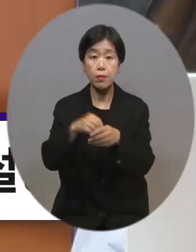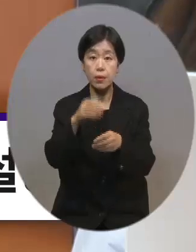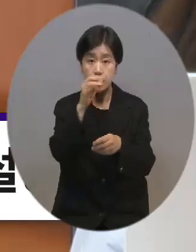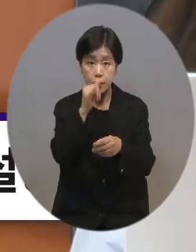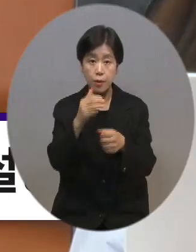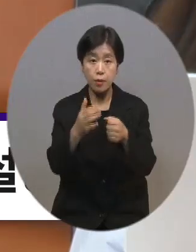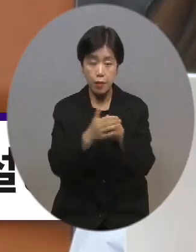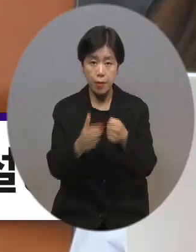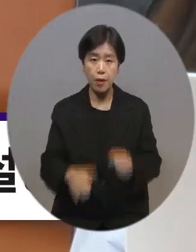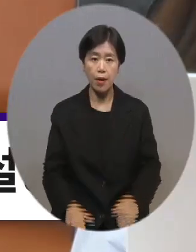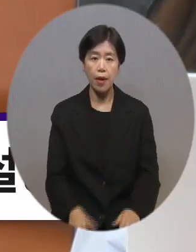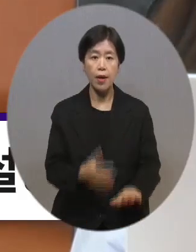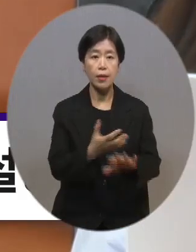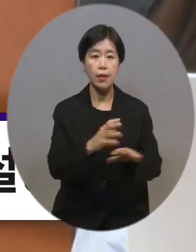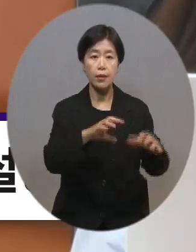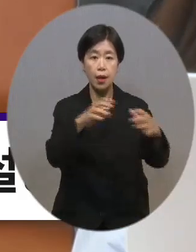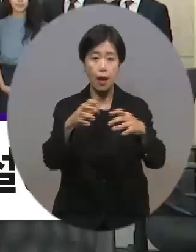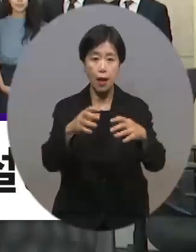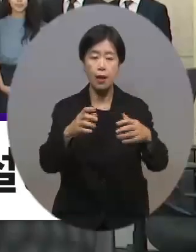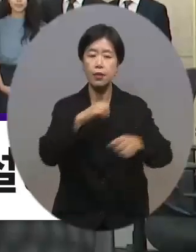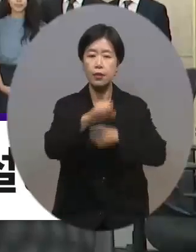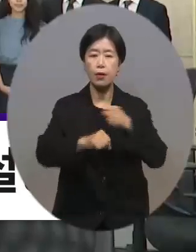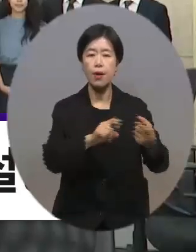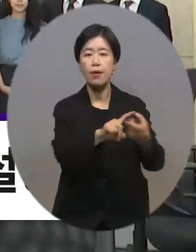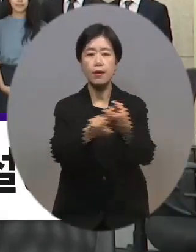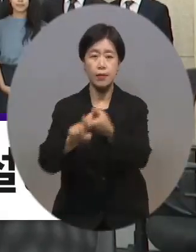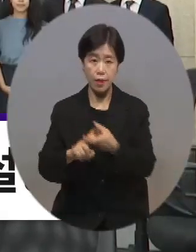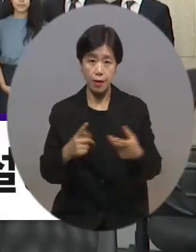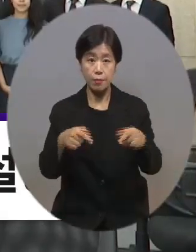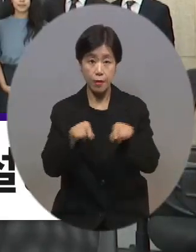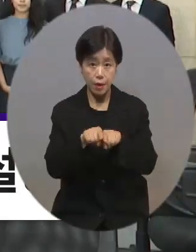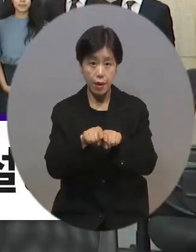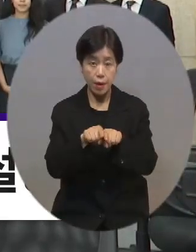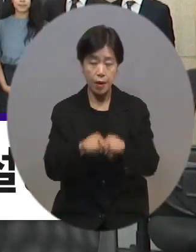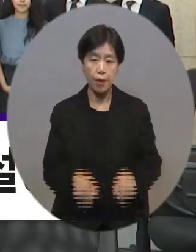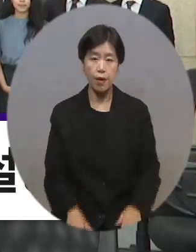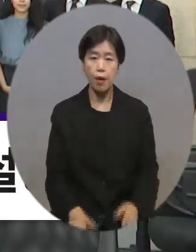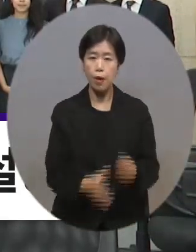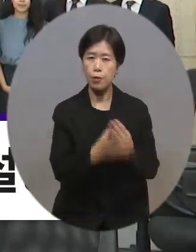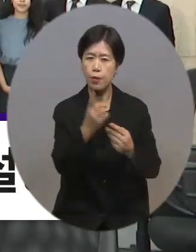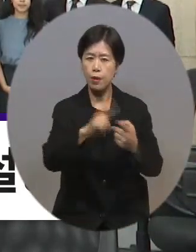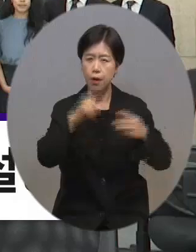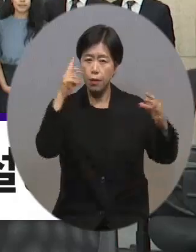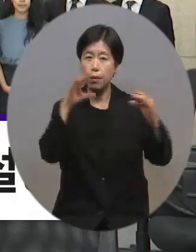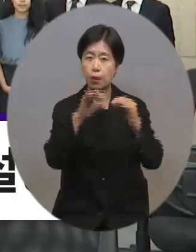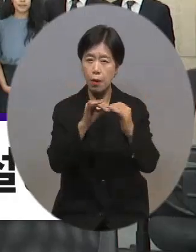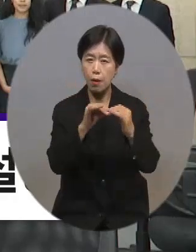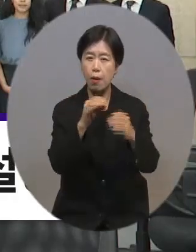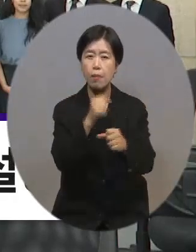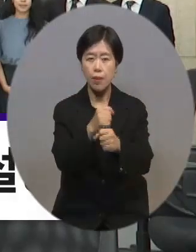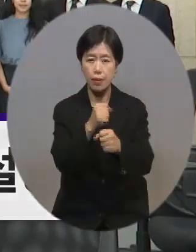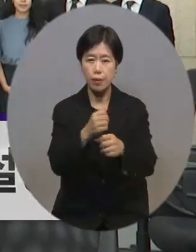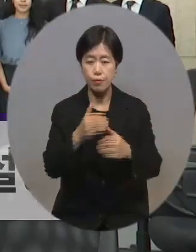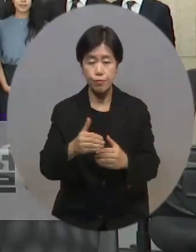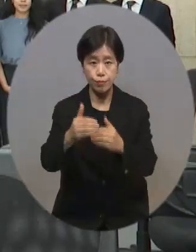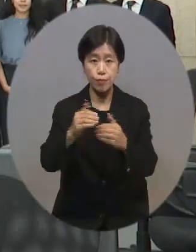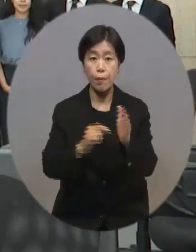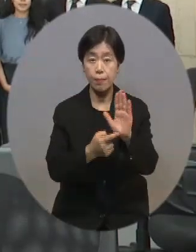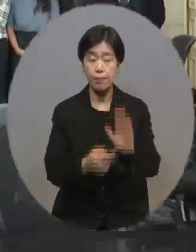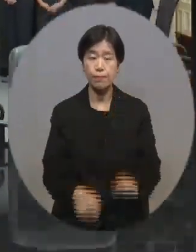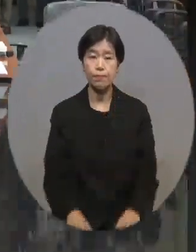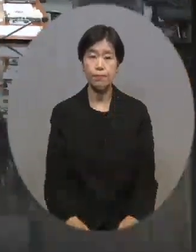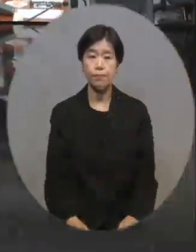및 우방국과 자유의 연대를 공고히 하면서 영내 유관국들과 통일의 공감대를 형성해 나갈 것이라고